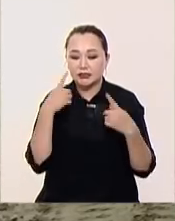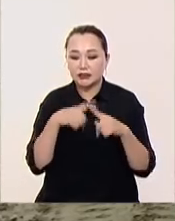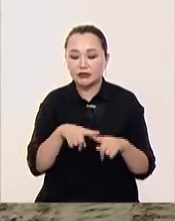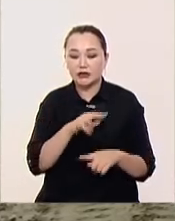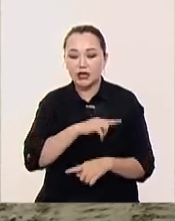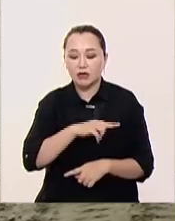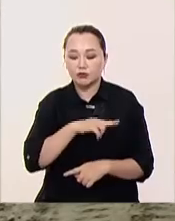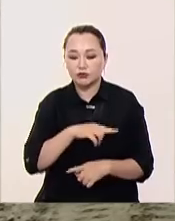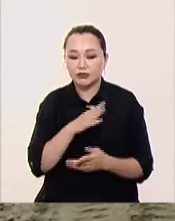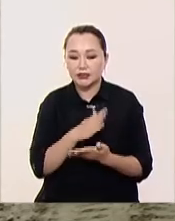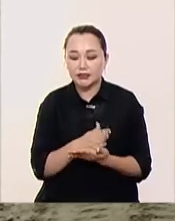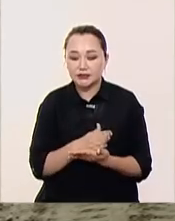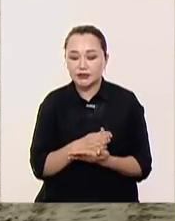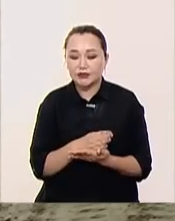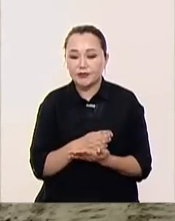жұмылдырып,